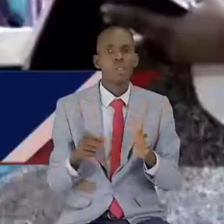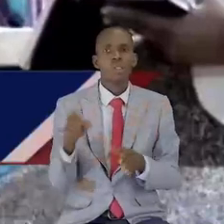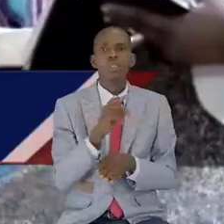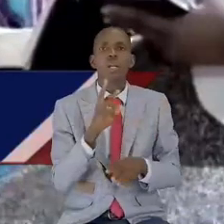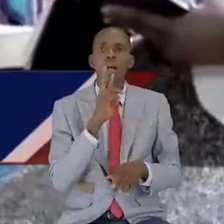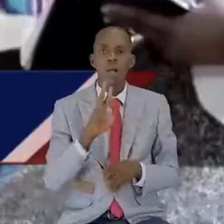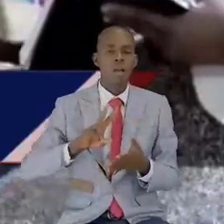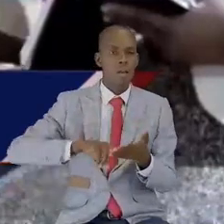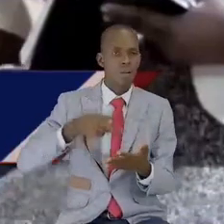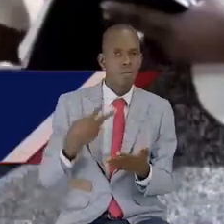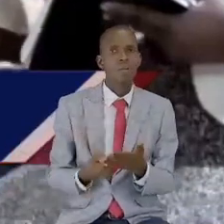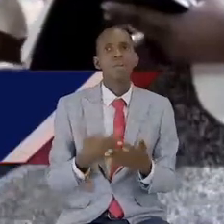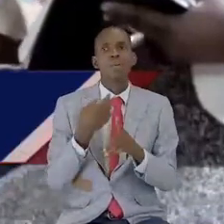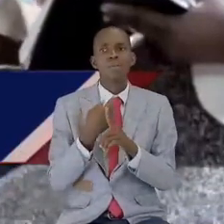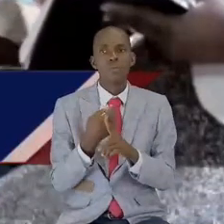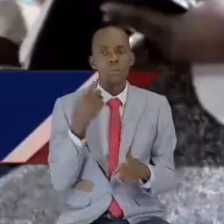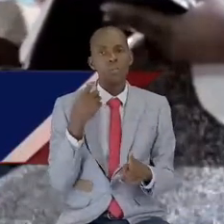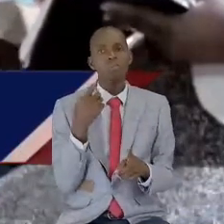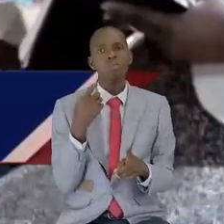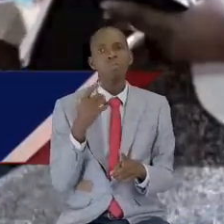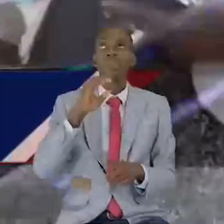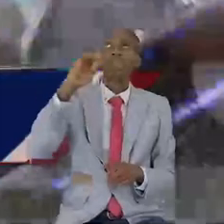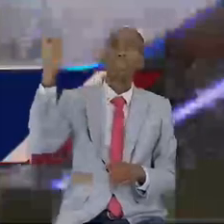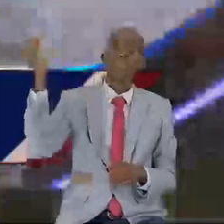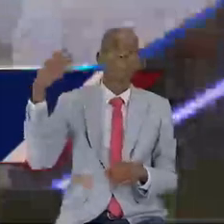de la grâce.